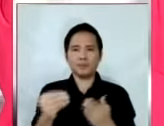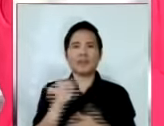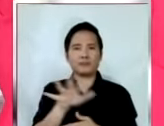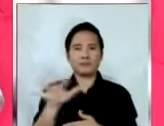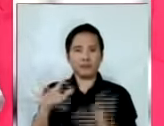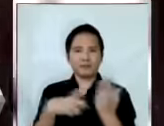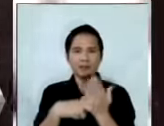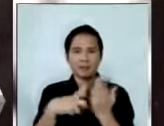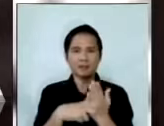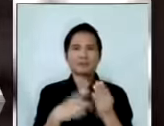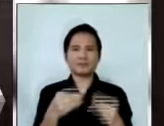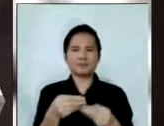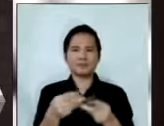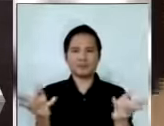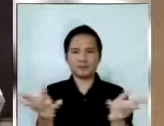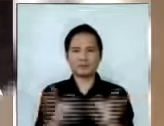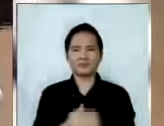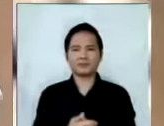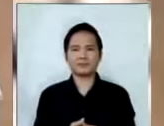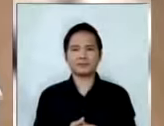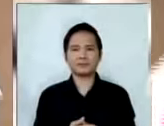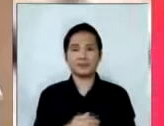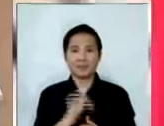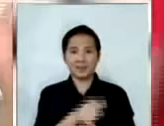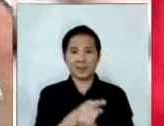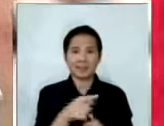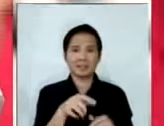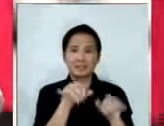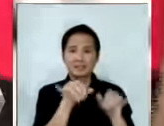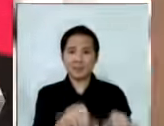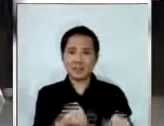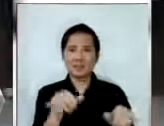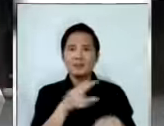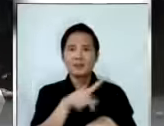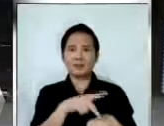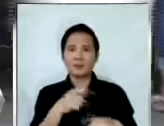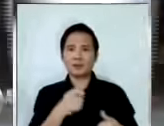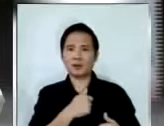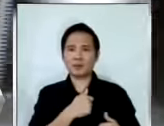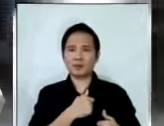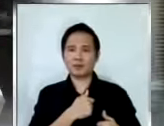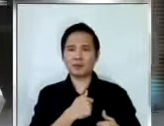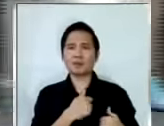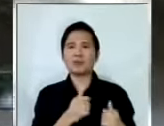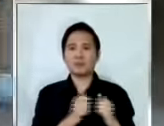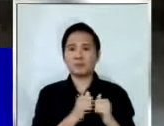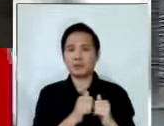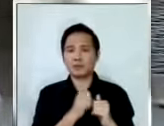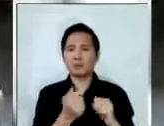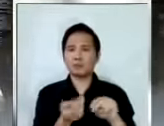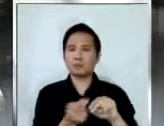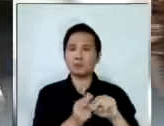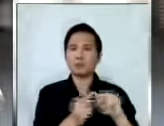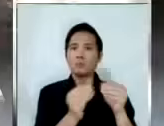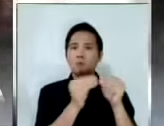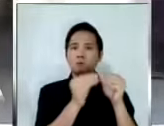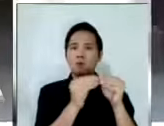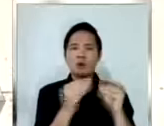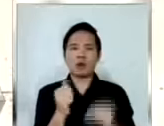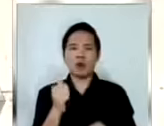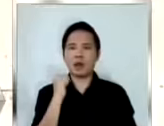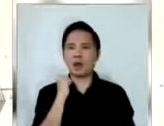ang nasa loob ng Philippine Army Gym. Malapit na sa kapasidad nilang 400. Ayaw naman daw nilang magsiksika ng mga stranded na pasahero